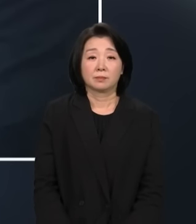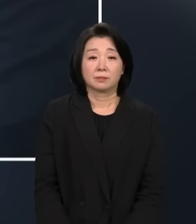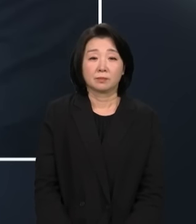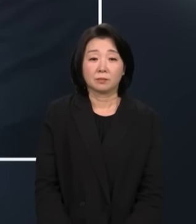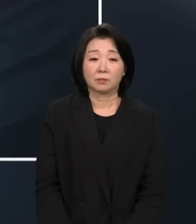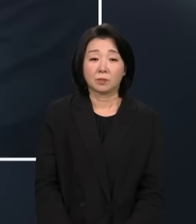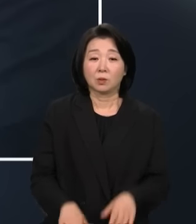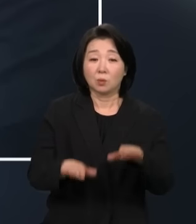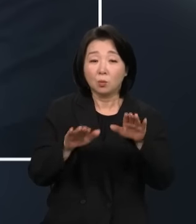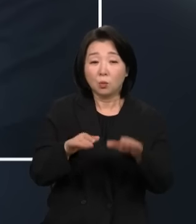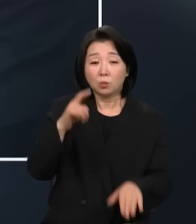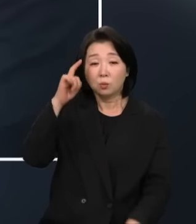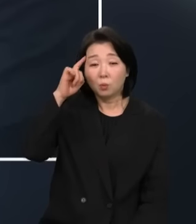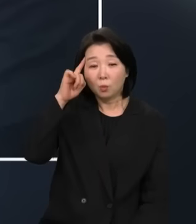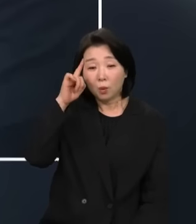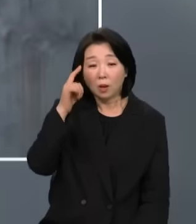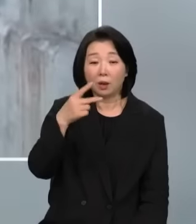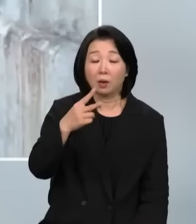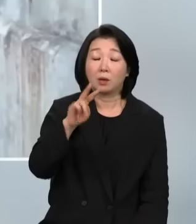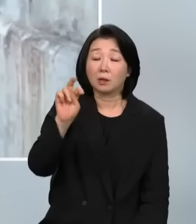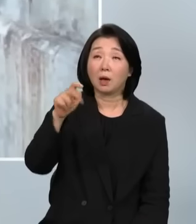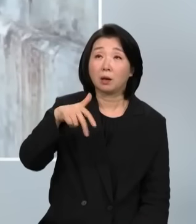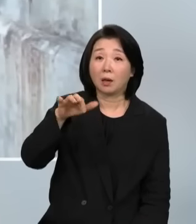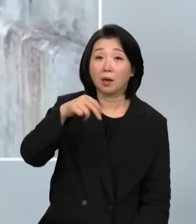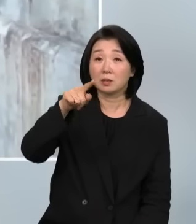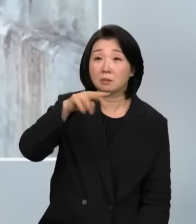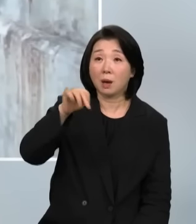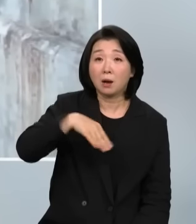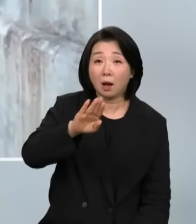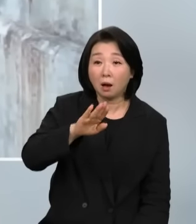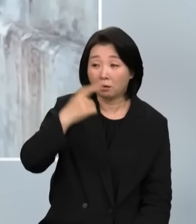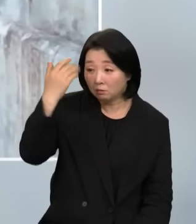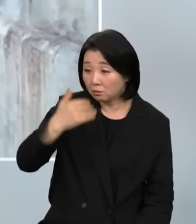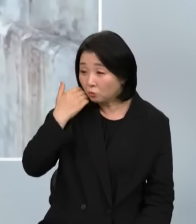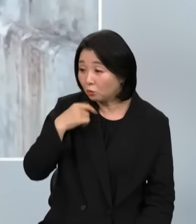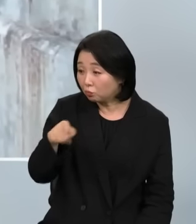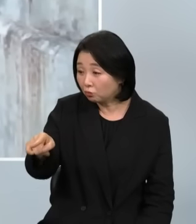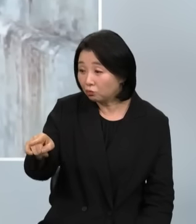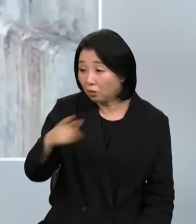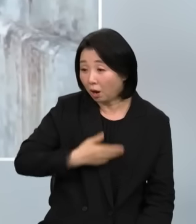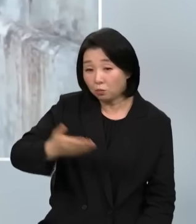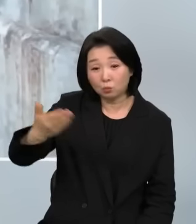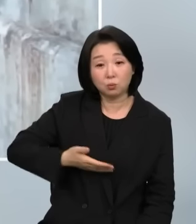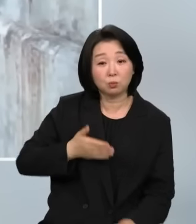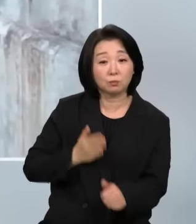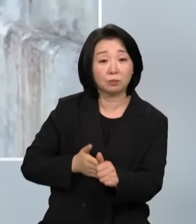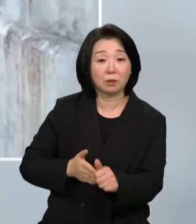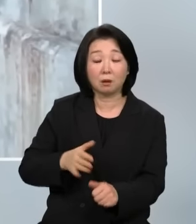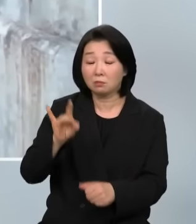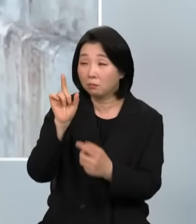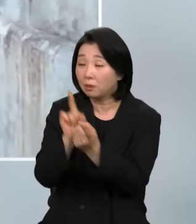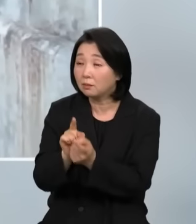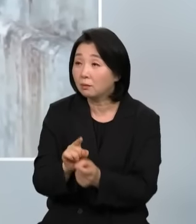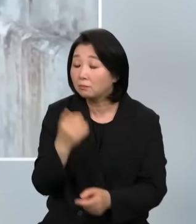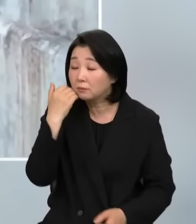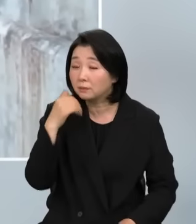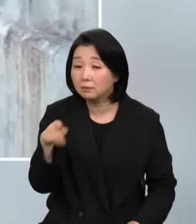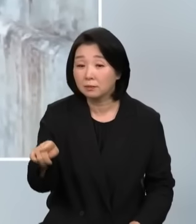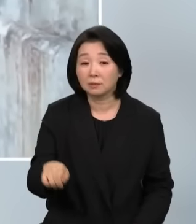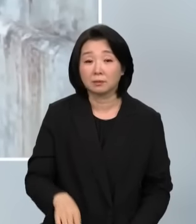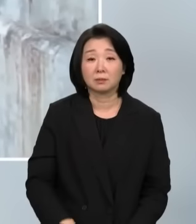오늘은 왜 다기 시마에 갑니까 단 누구시죠 일단 질문 사신 분은 알려주시면 좋겠습니다 단 처음 뵙는